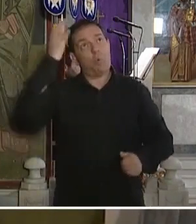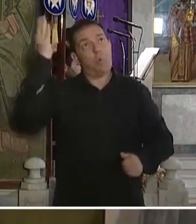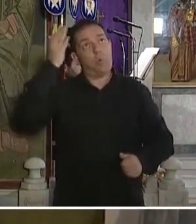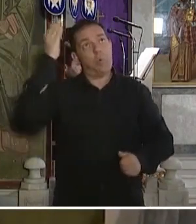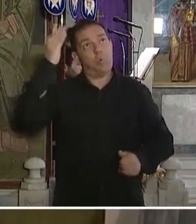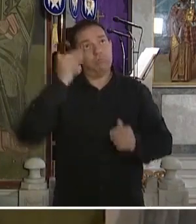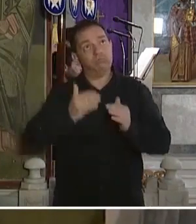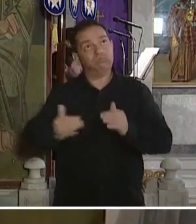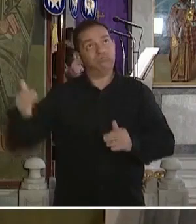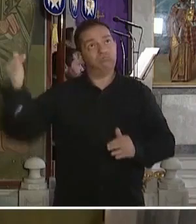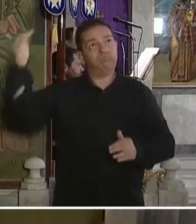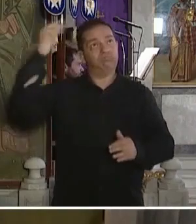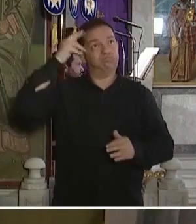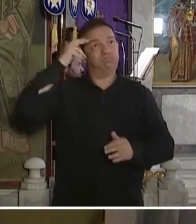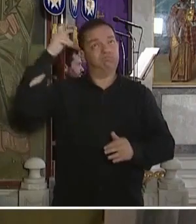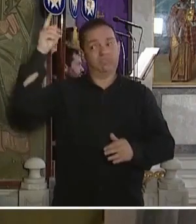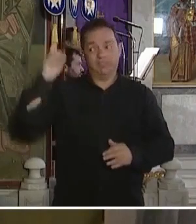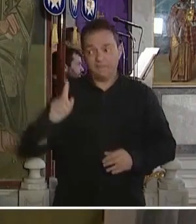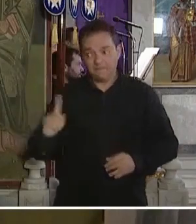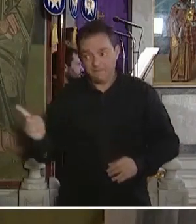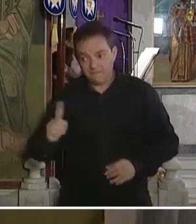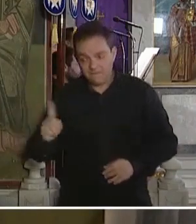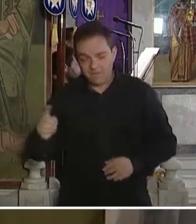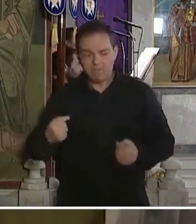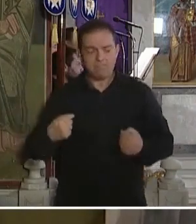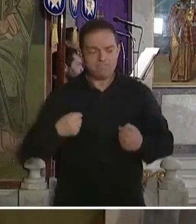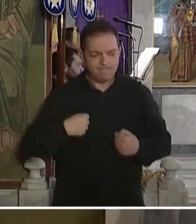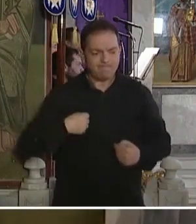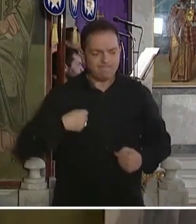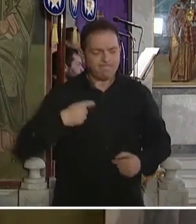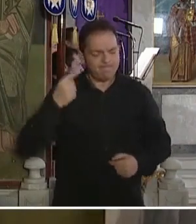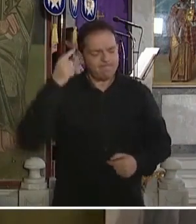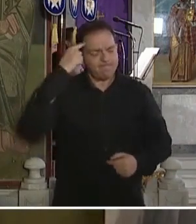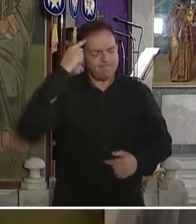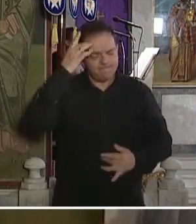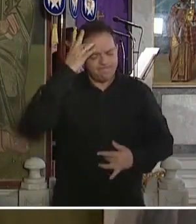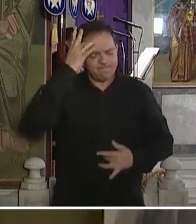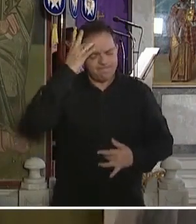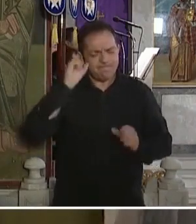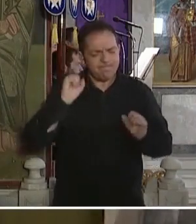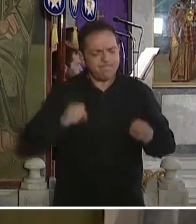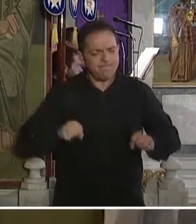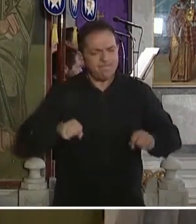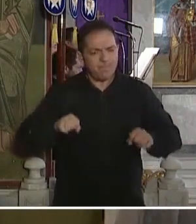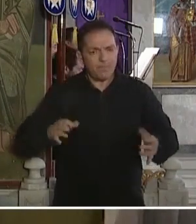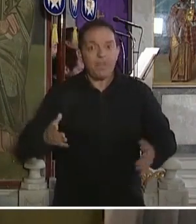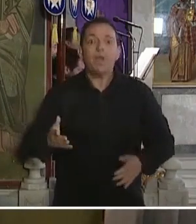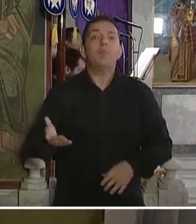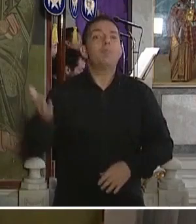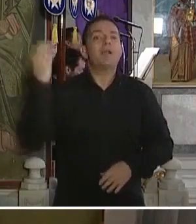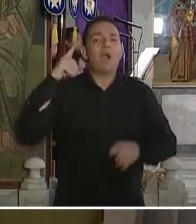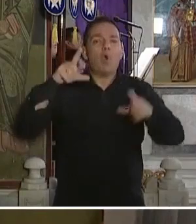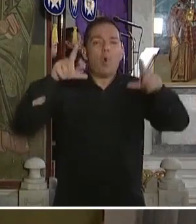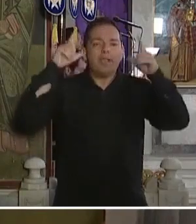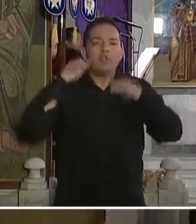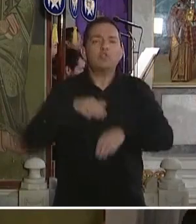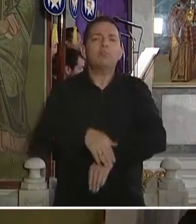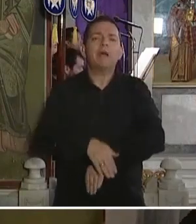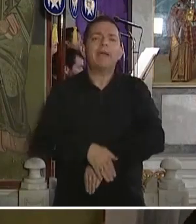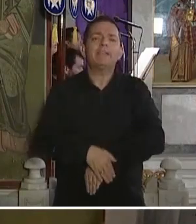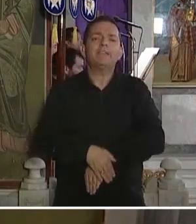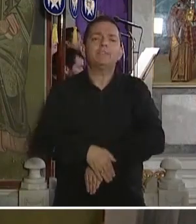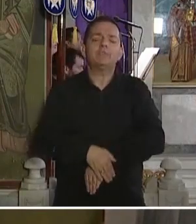και καμαρώνεις. Αυτό το λέει σε όλους μας. Ρωτήσανε τον Άγιο Παΐσιο, όταν λέει